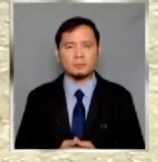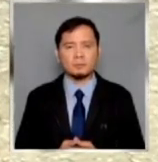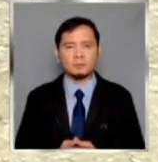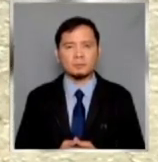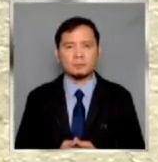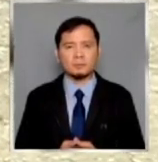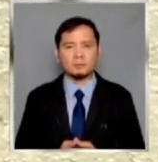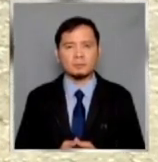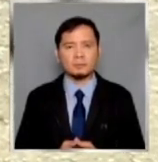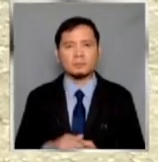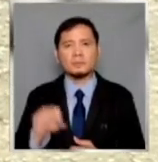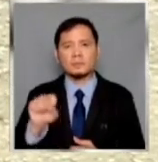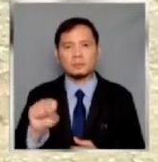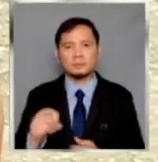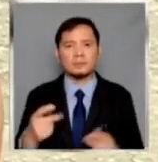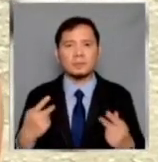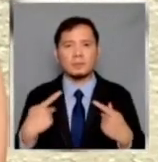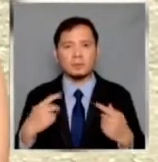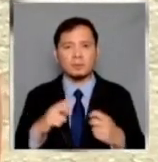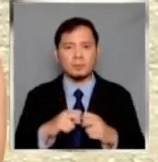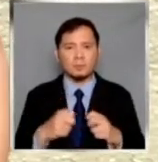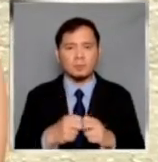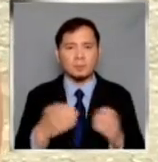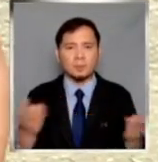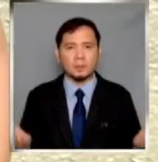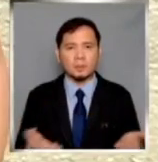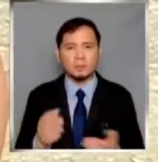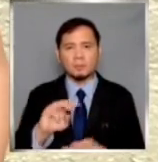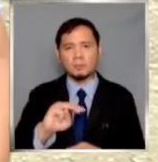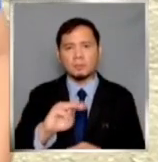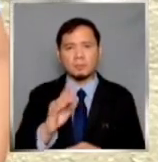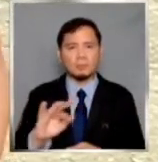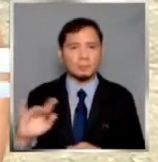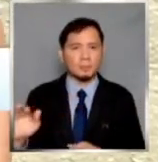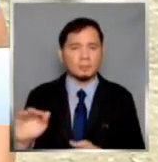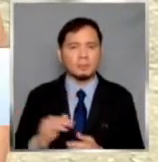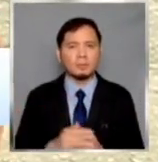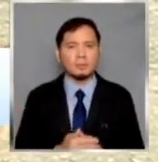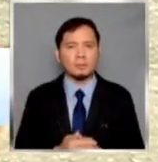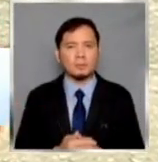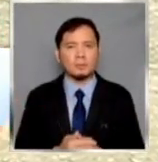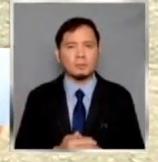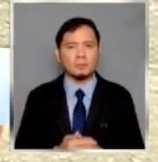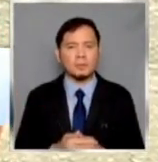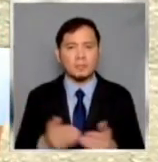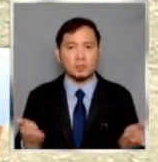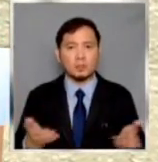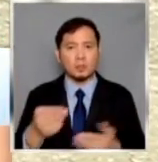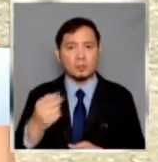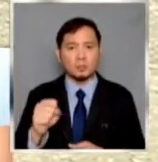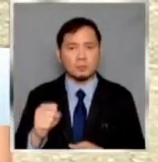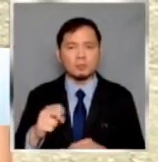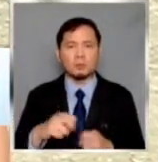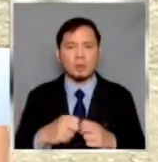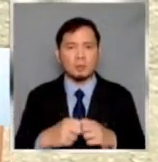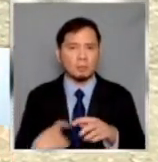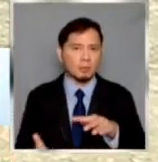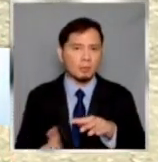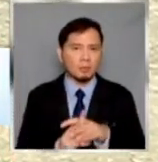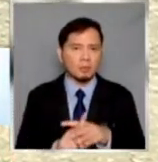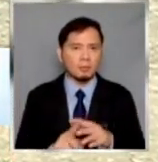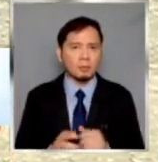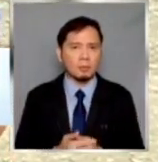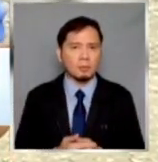ng mga poll clerk at mga guro ang kanilang mga vote counting machines at mga ballot box matapos hindi pa dumating ang mga poll